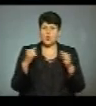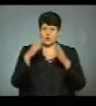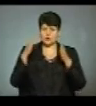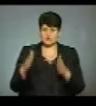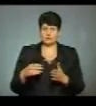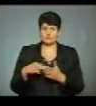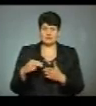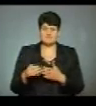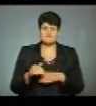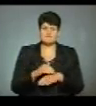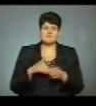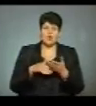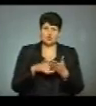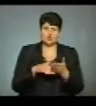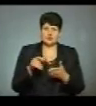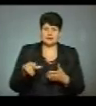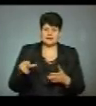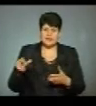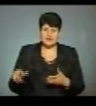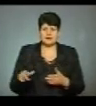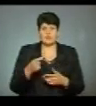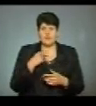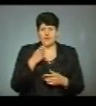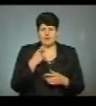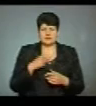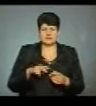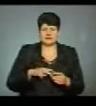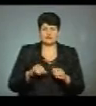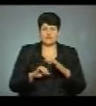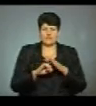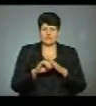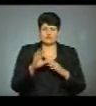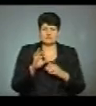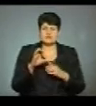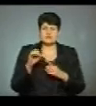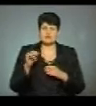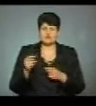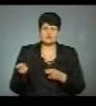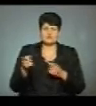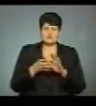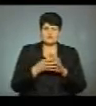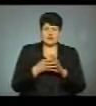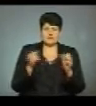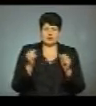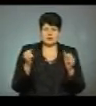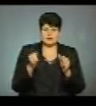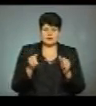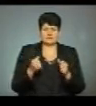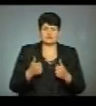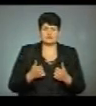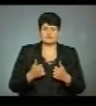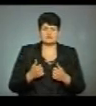придбали волонтери благодійного фонду «Пам'ять і любов». За словами директора фонду Андрія Савчука, повезуть 9 холодильників в Приморський санаторій